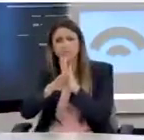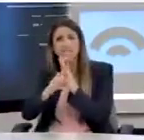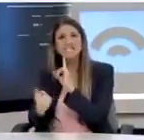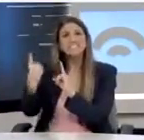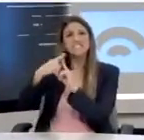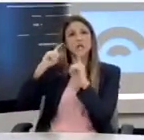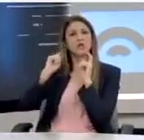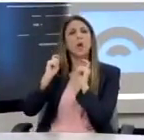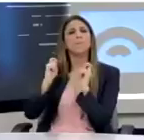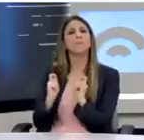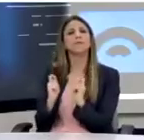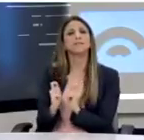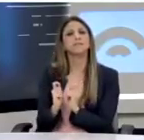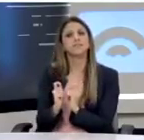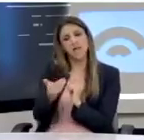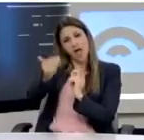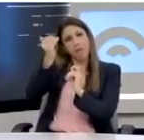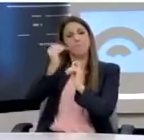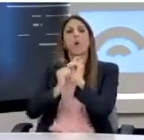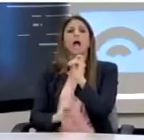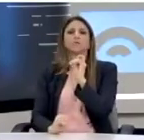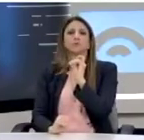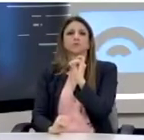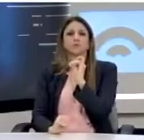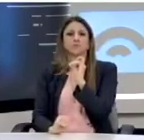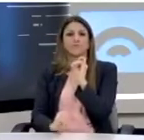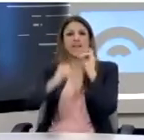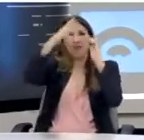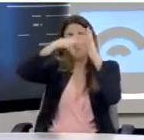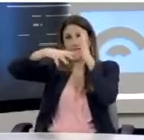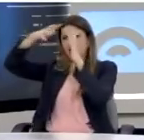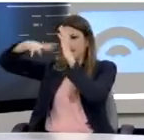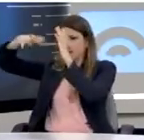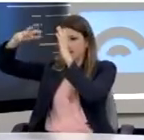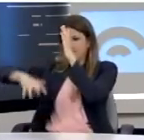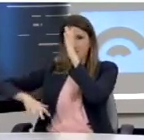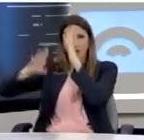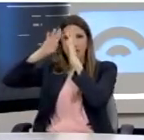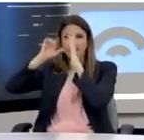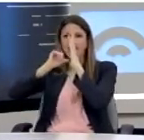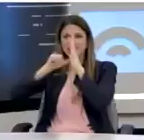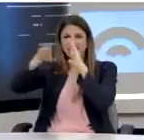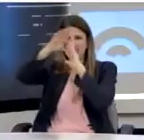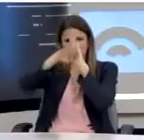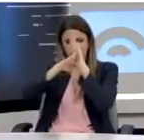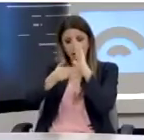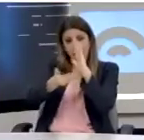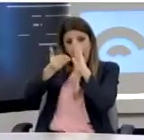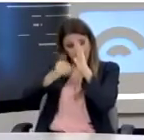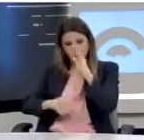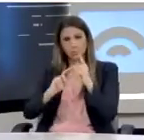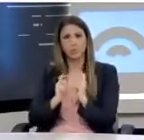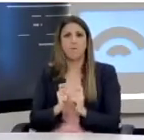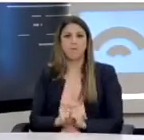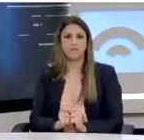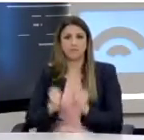τα amendments, όλα να παρατίθονται ακολούθως στην αρχική μορφή του Συντάγματος. Τέτοιες ανοησίες μας λέτε όλες αυτές